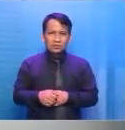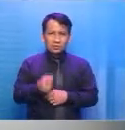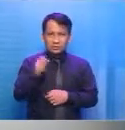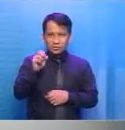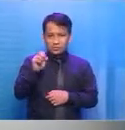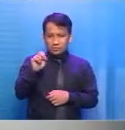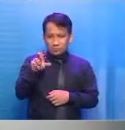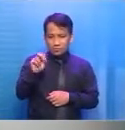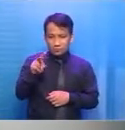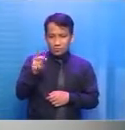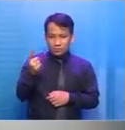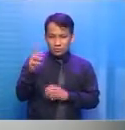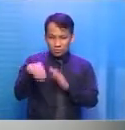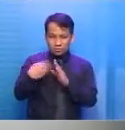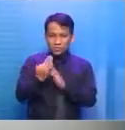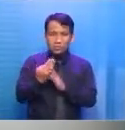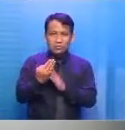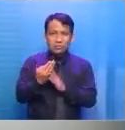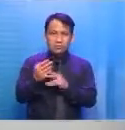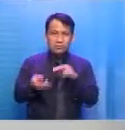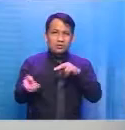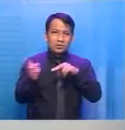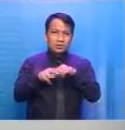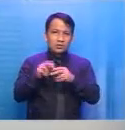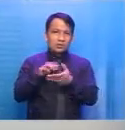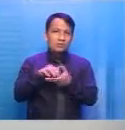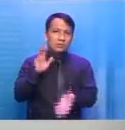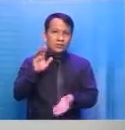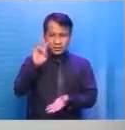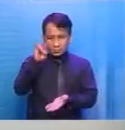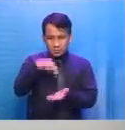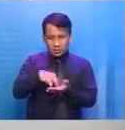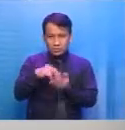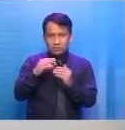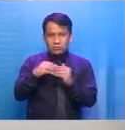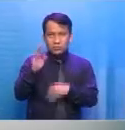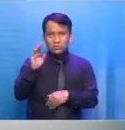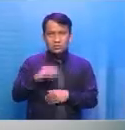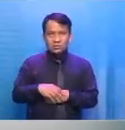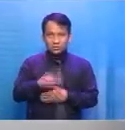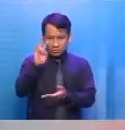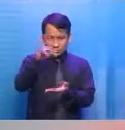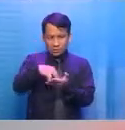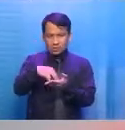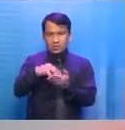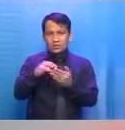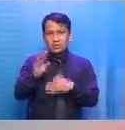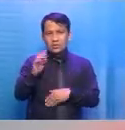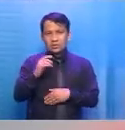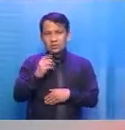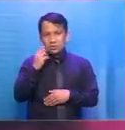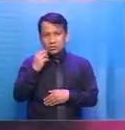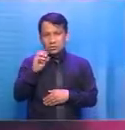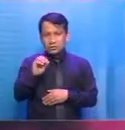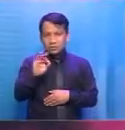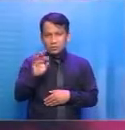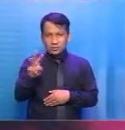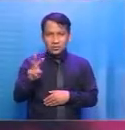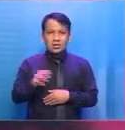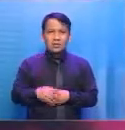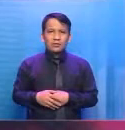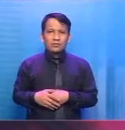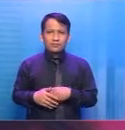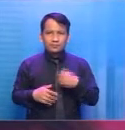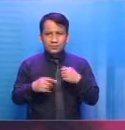10 to 12 to 24 hours, pero at what cost? Umaabot ng 7,000 to 10,000. Wala naman yung ating mga OFWs.